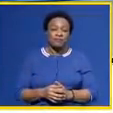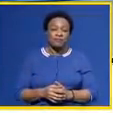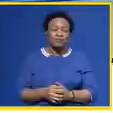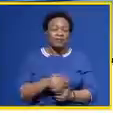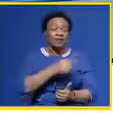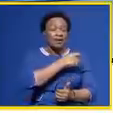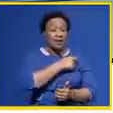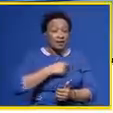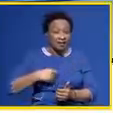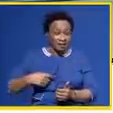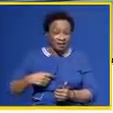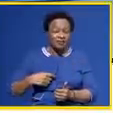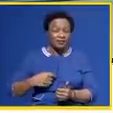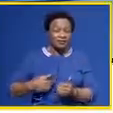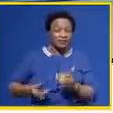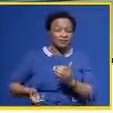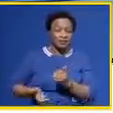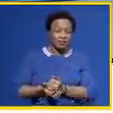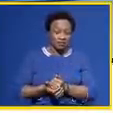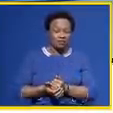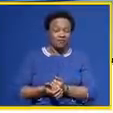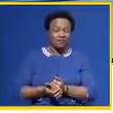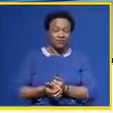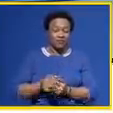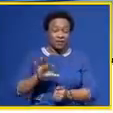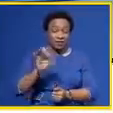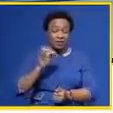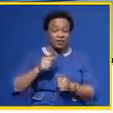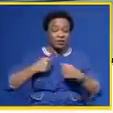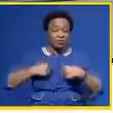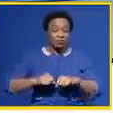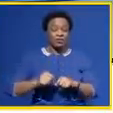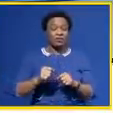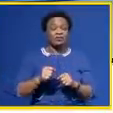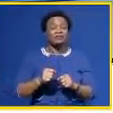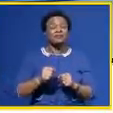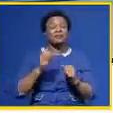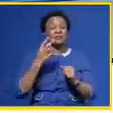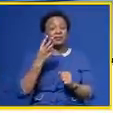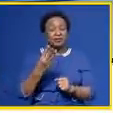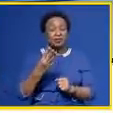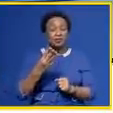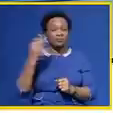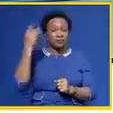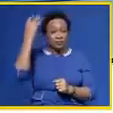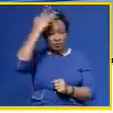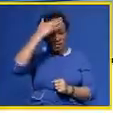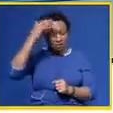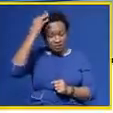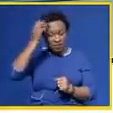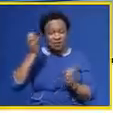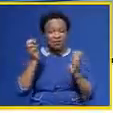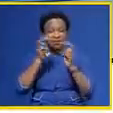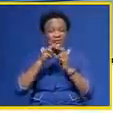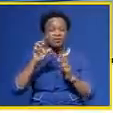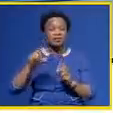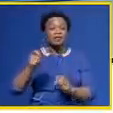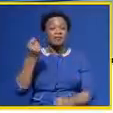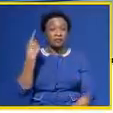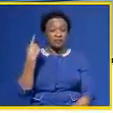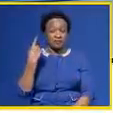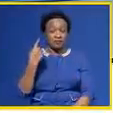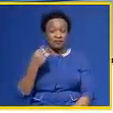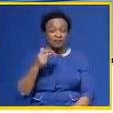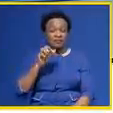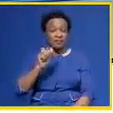Rais Dr. John Magufuli amefanya uteuzi wa wakurugenzi watatu katika mikoa ya Arusha, Kilimanjaro pamoja na Mbeya. Amemteua Anastasia Tutuba